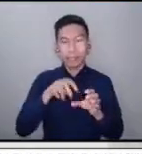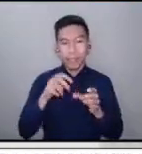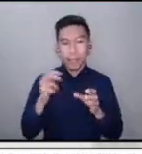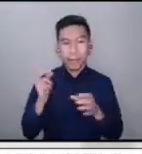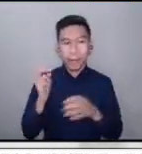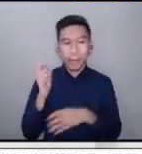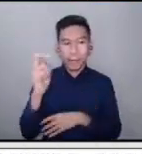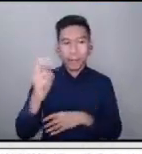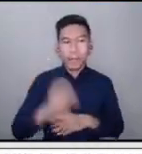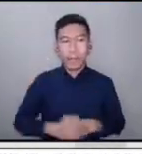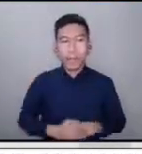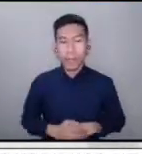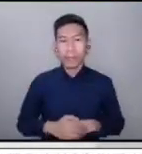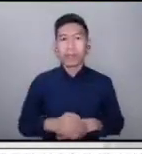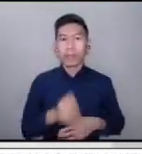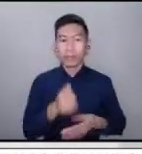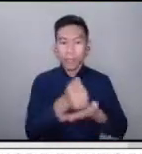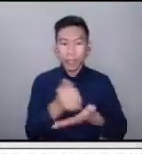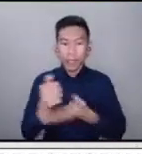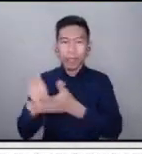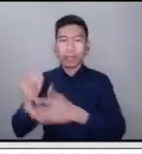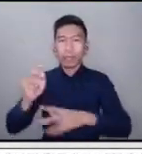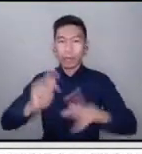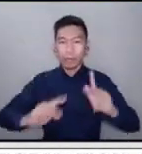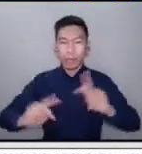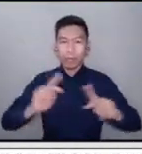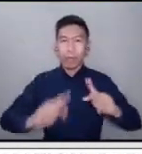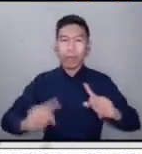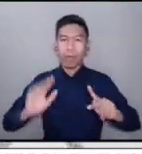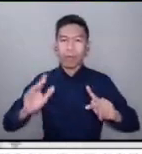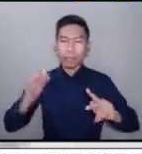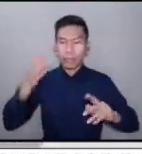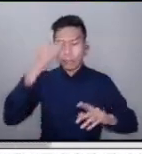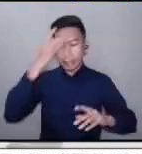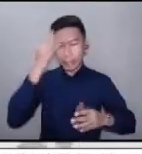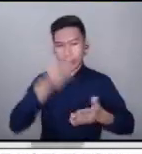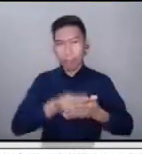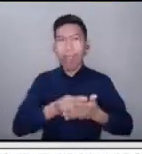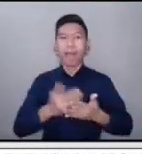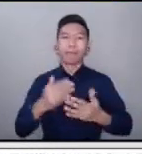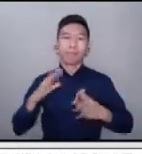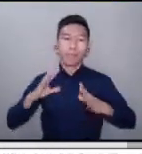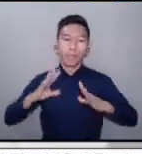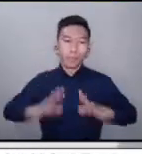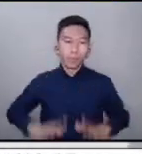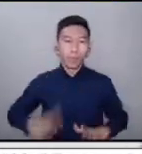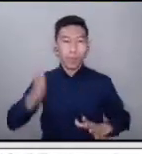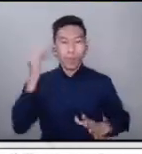commuter ease their financial burden amid inflation and rising fuel prices.